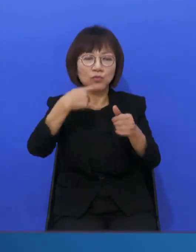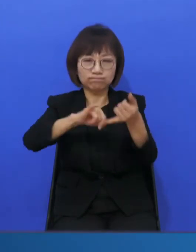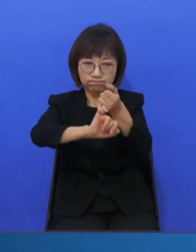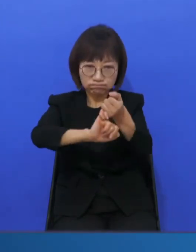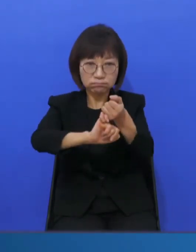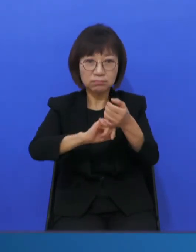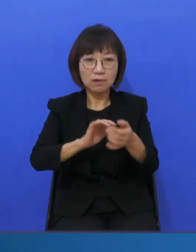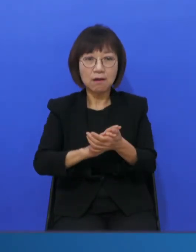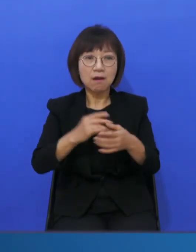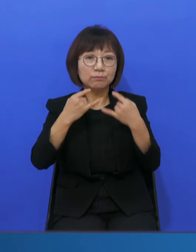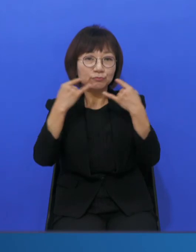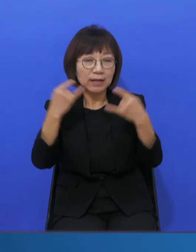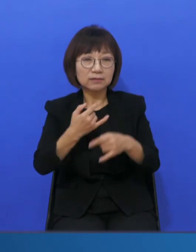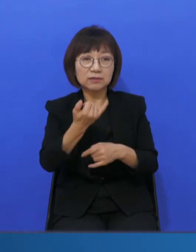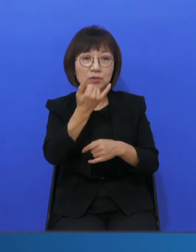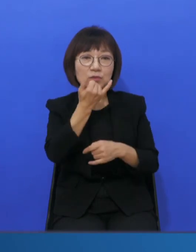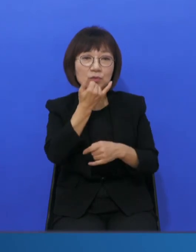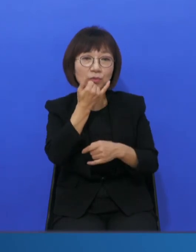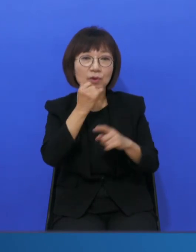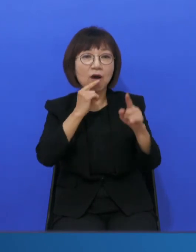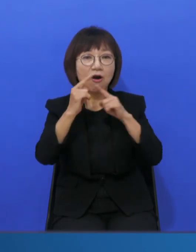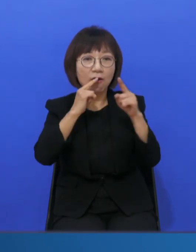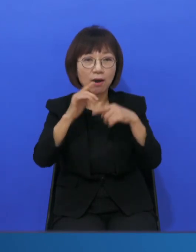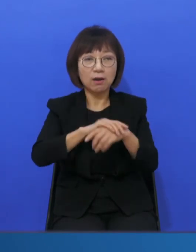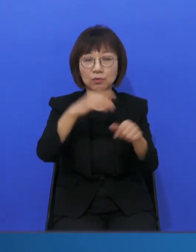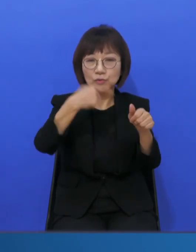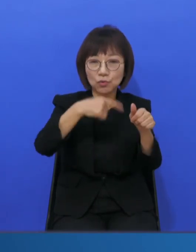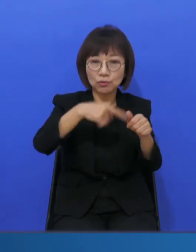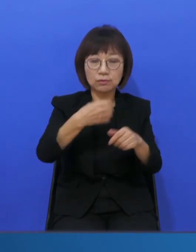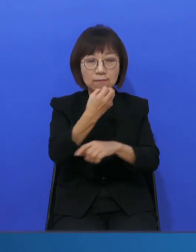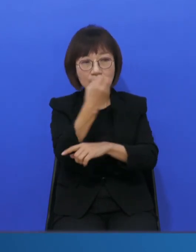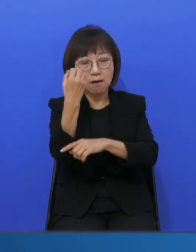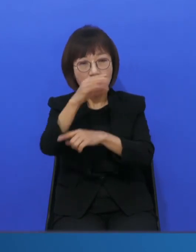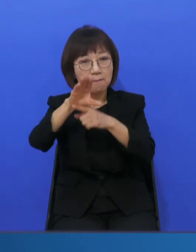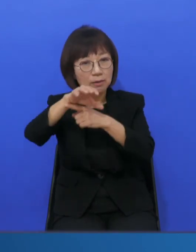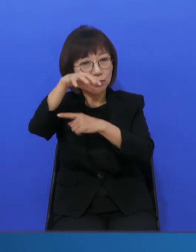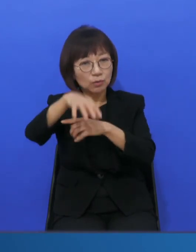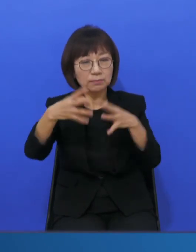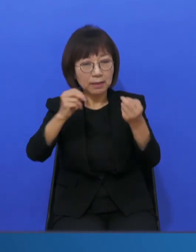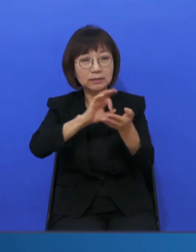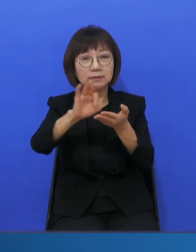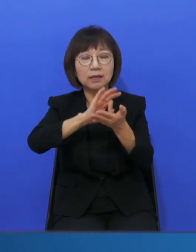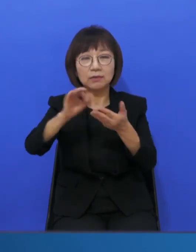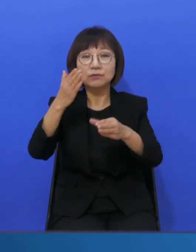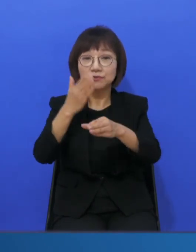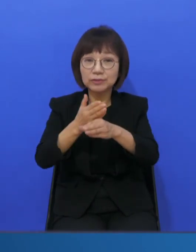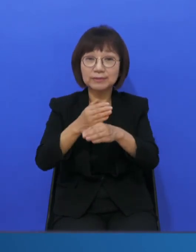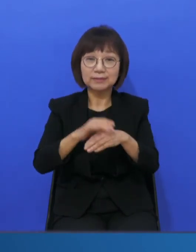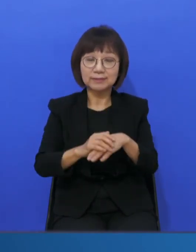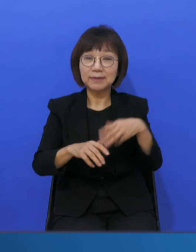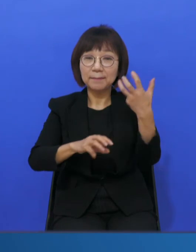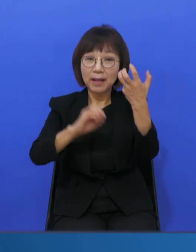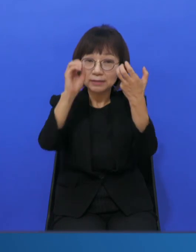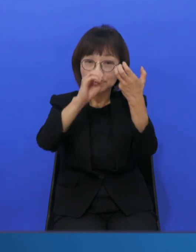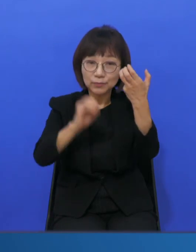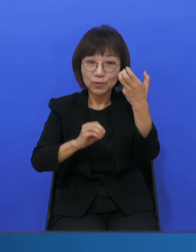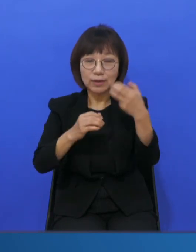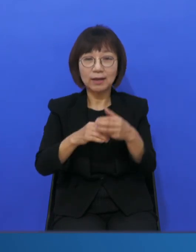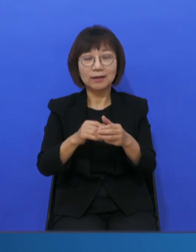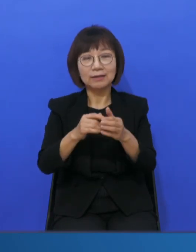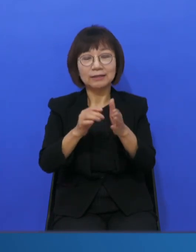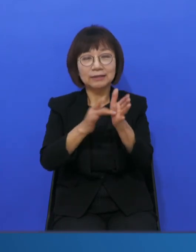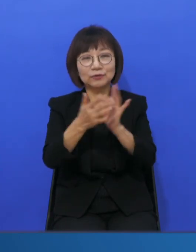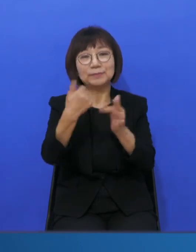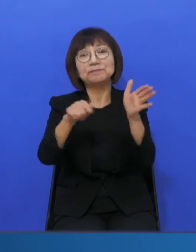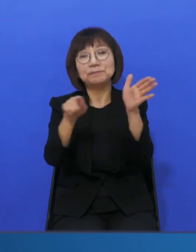의무이며 프랑스어와 독일어가 교육, 언론 현장 등에서 빈번히 사용되고 있습니다. 약 80%가 개신교를